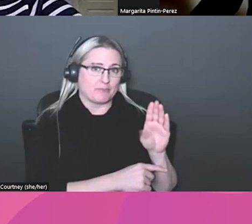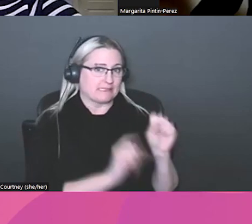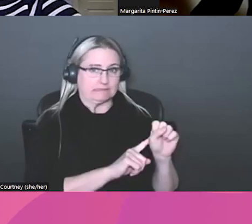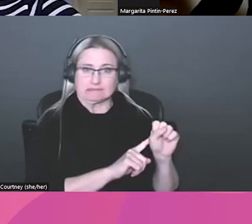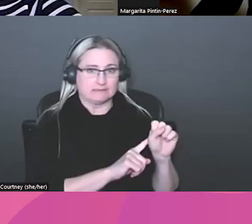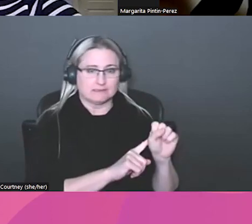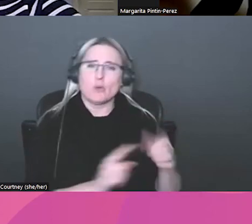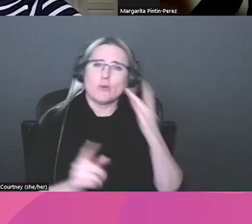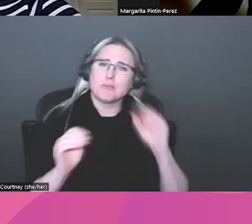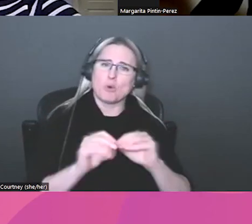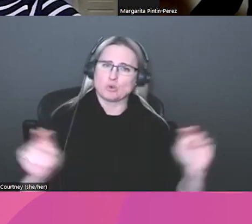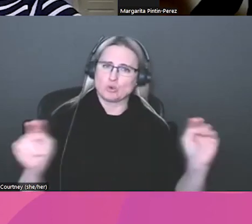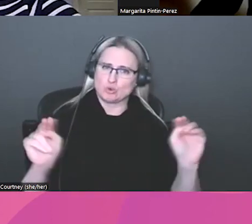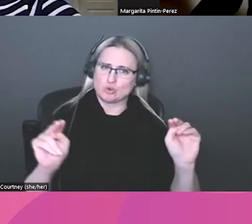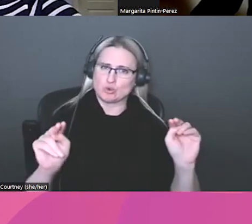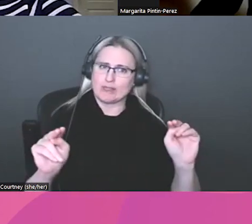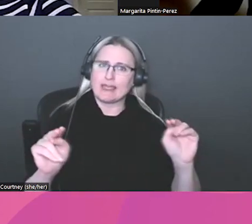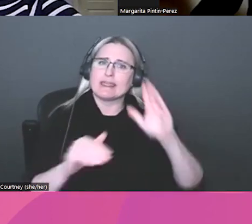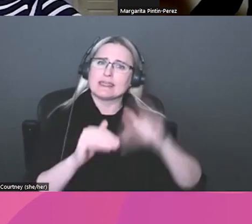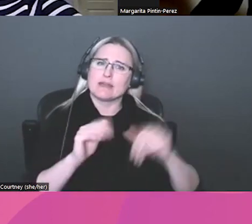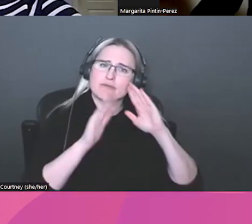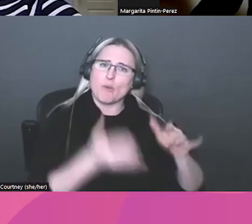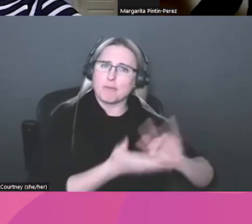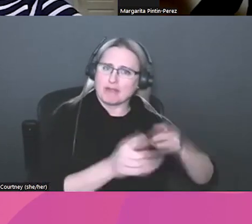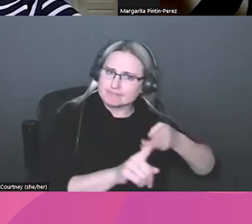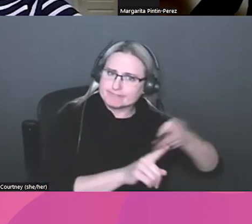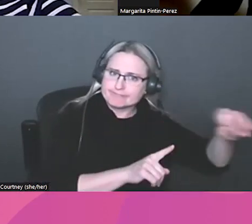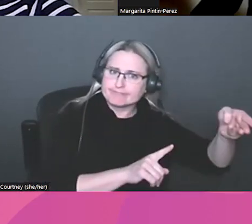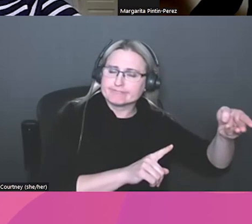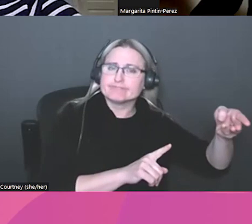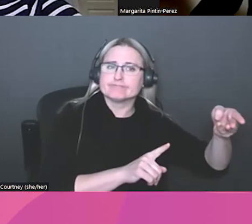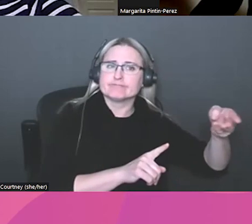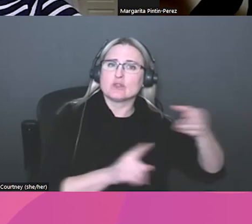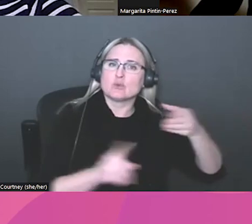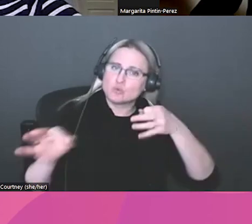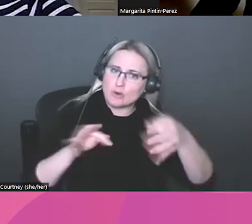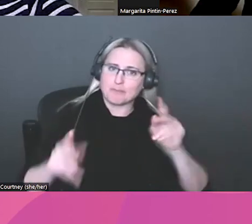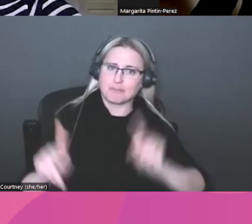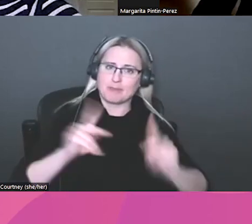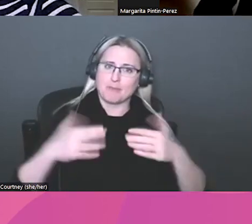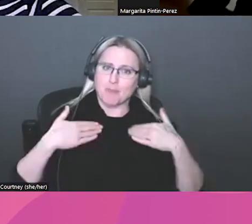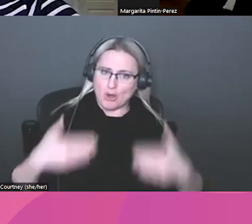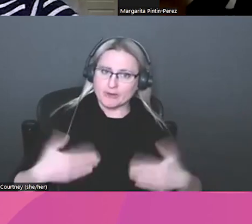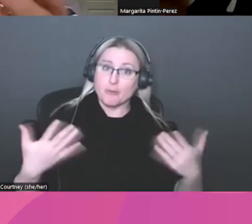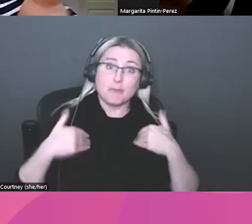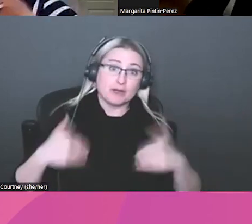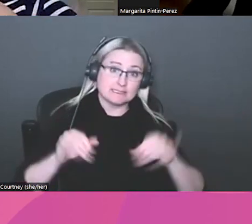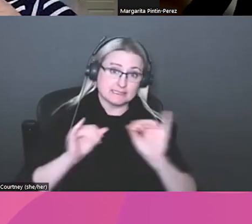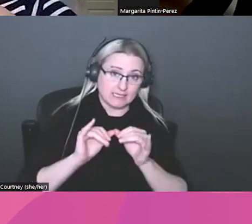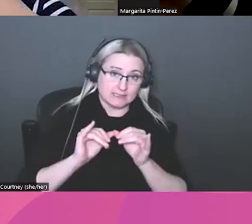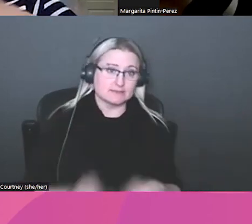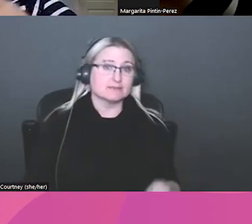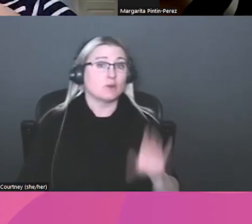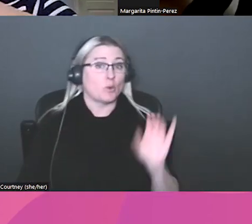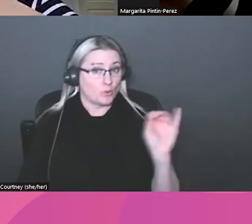morbide. Et c'est plus neutre, moins biomédical pour décrire donc un